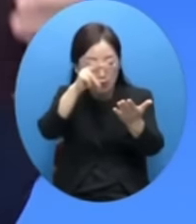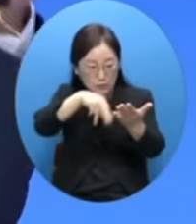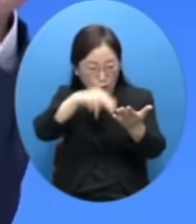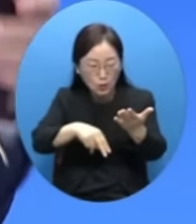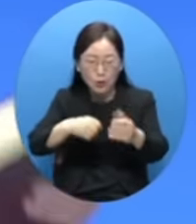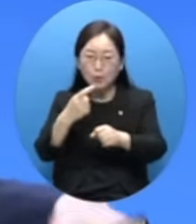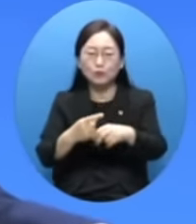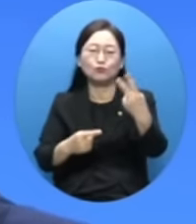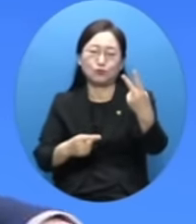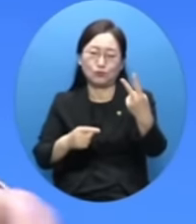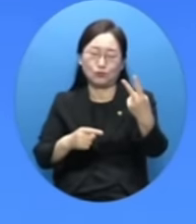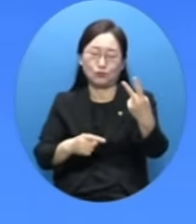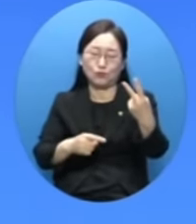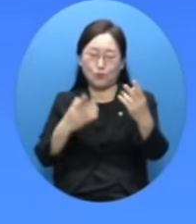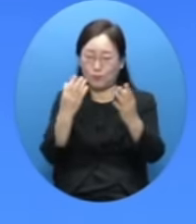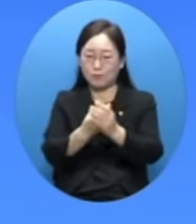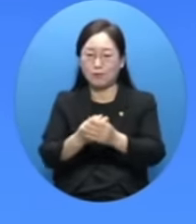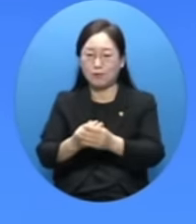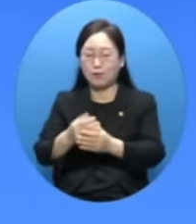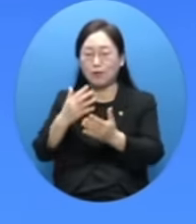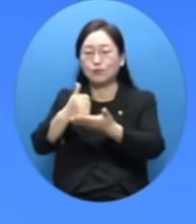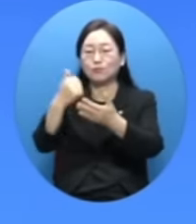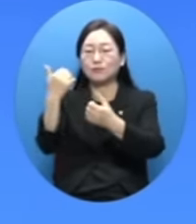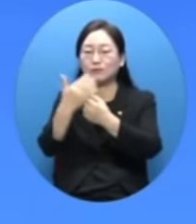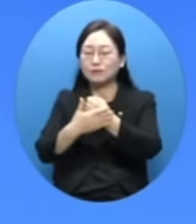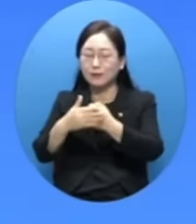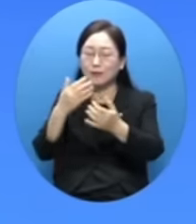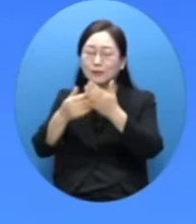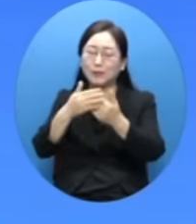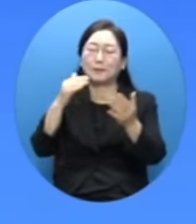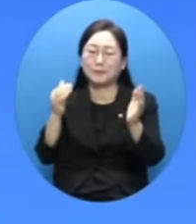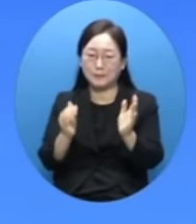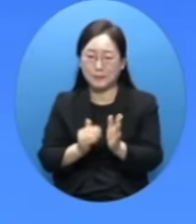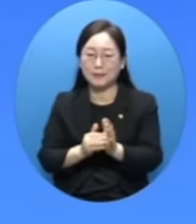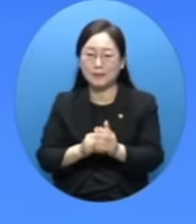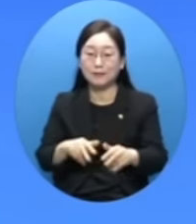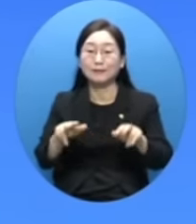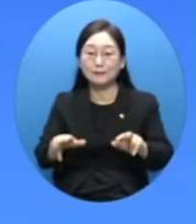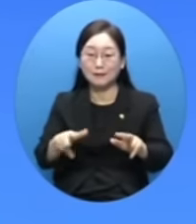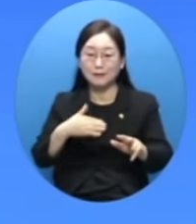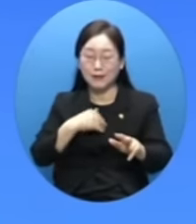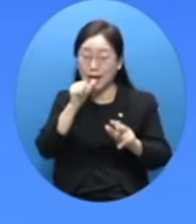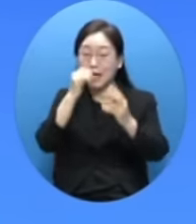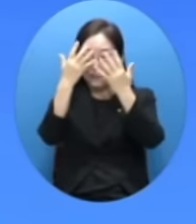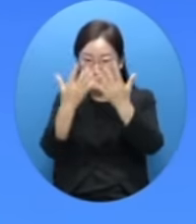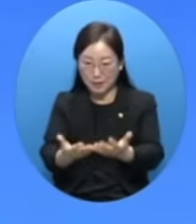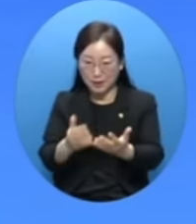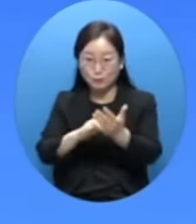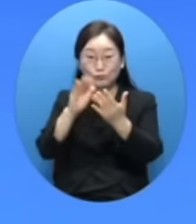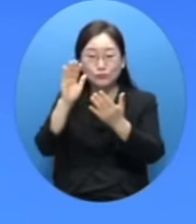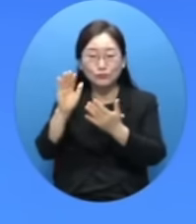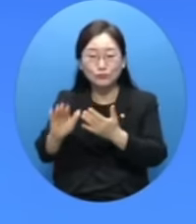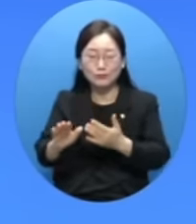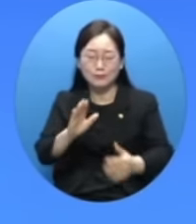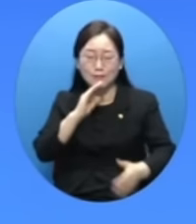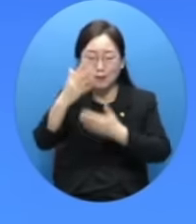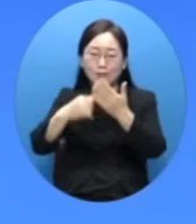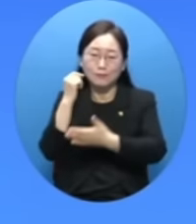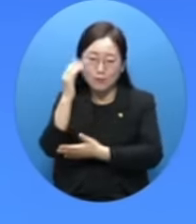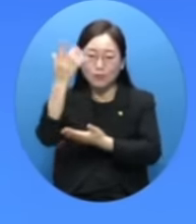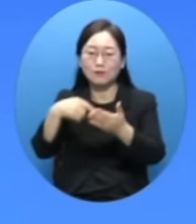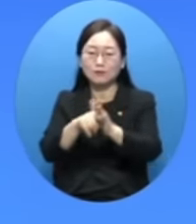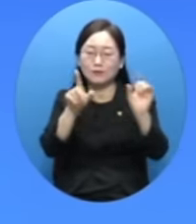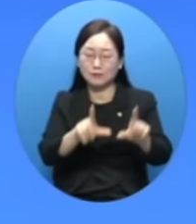읽고 내가 주변을 많이 체험해서 이제 내가 여기서 나가면 정말 하나님 영광에 살아야